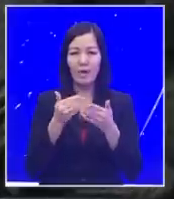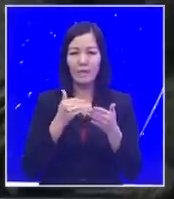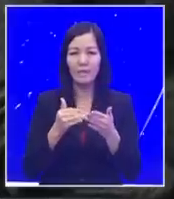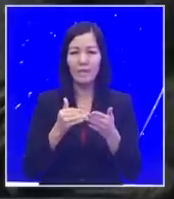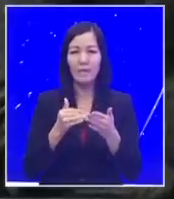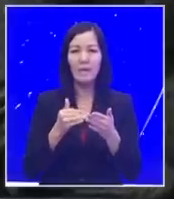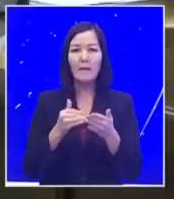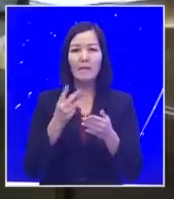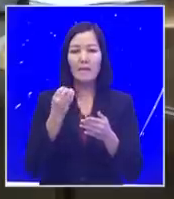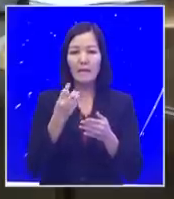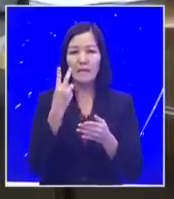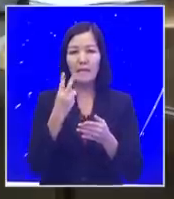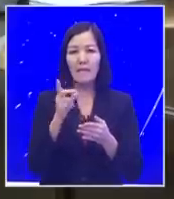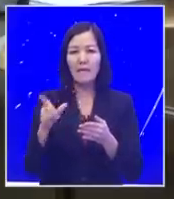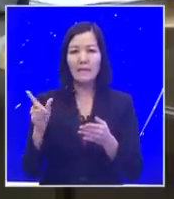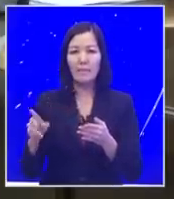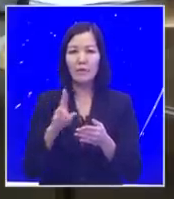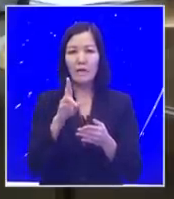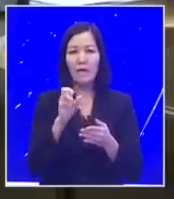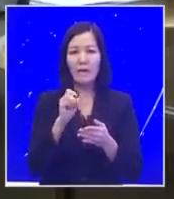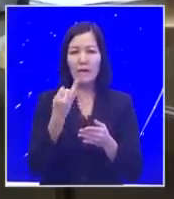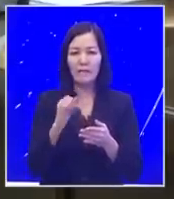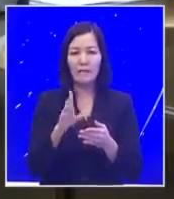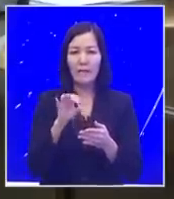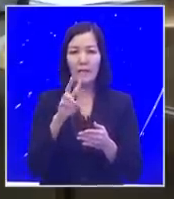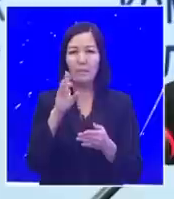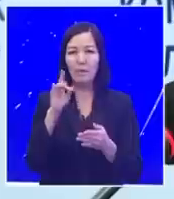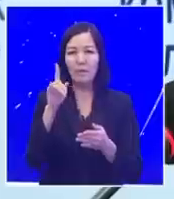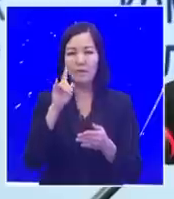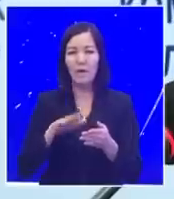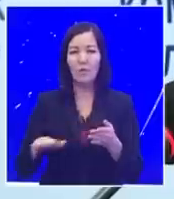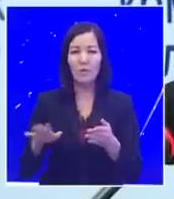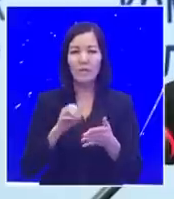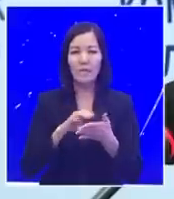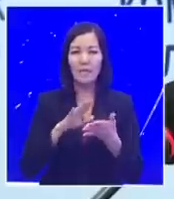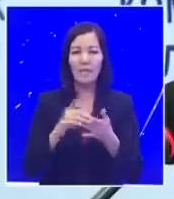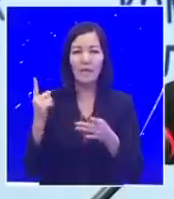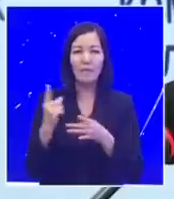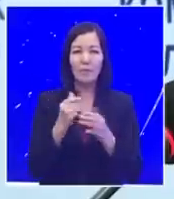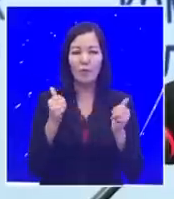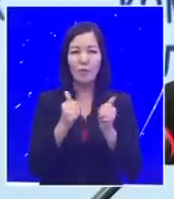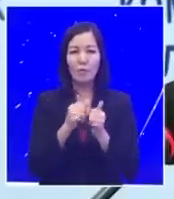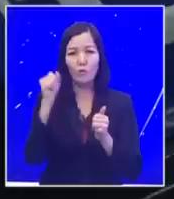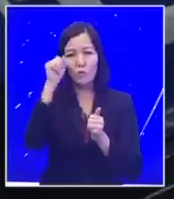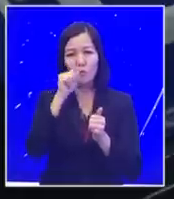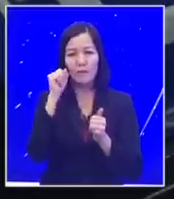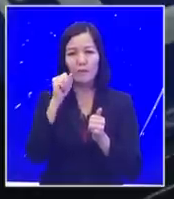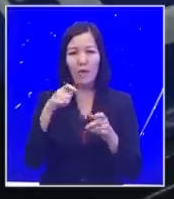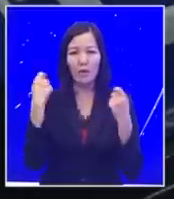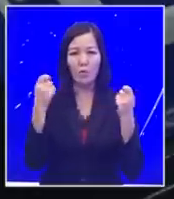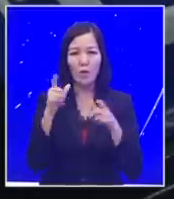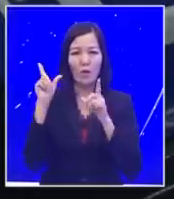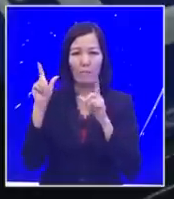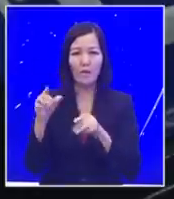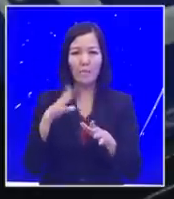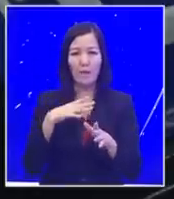Ал бұған дейін белгілі болған тағы 2 азаматша Қарасай және Еңбекші Қазақ аудандарында тіркелген. Біреуінің көрші Өзбекстанға тойға барғаны